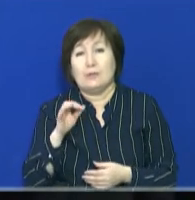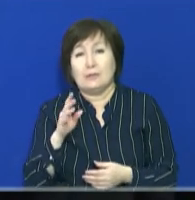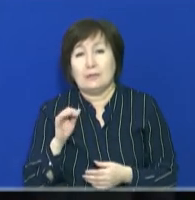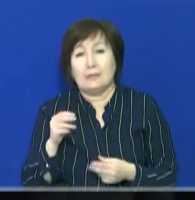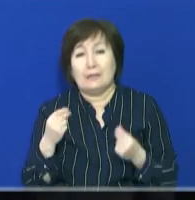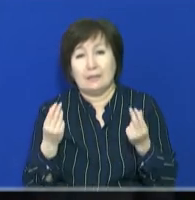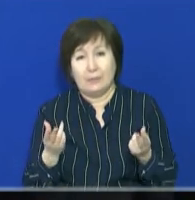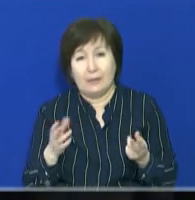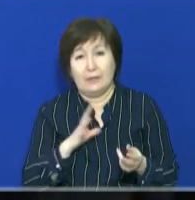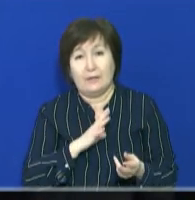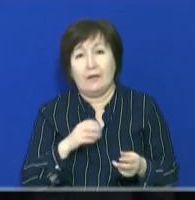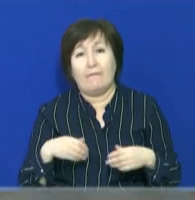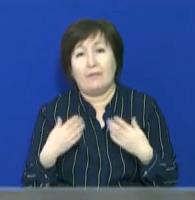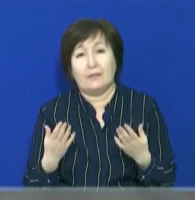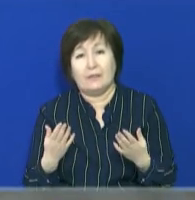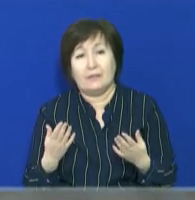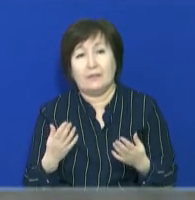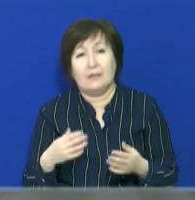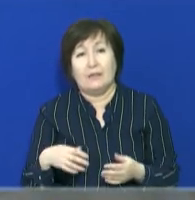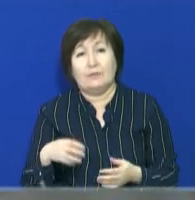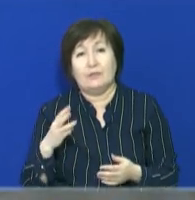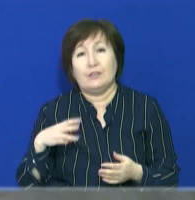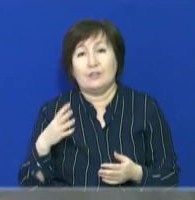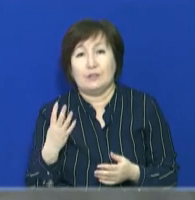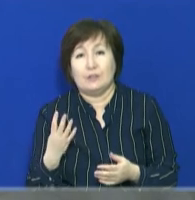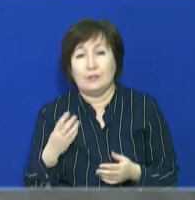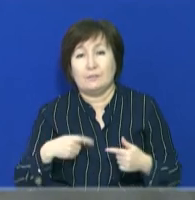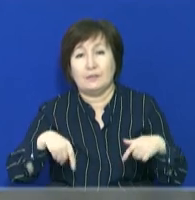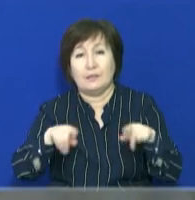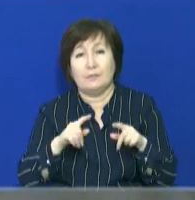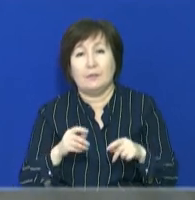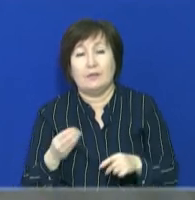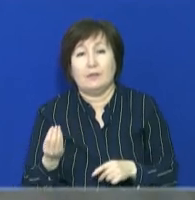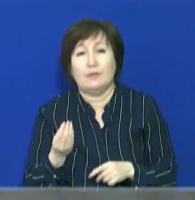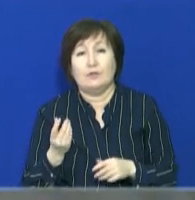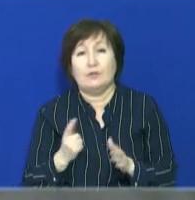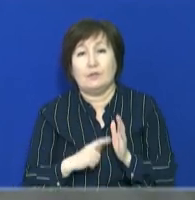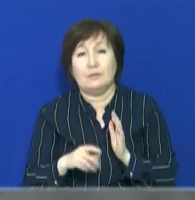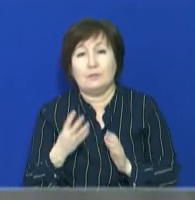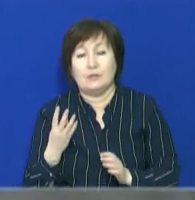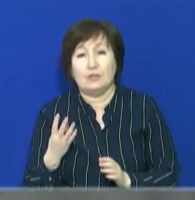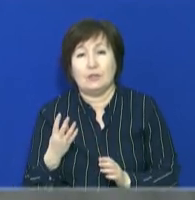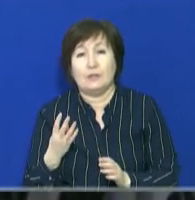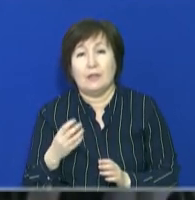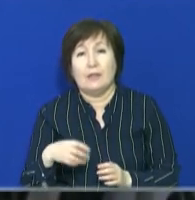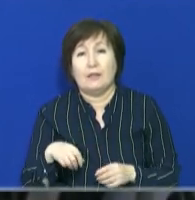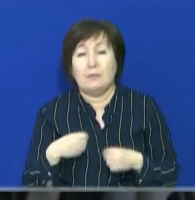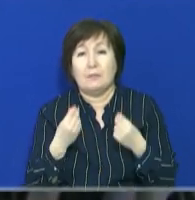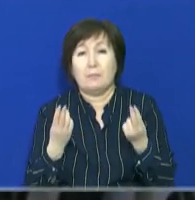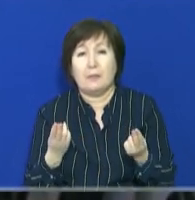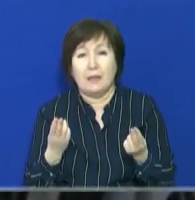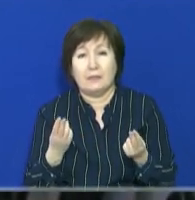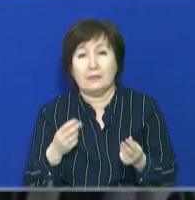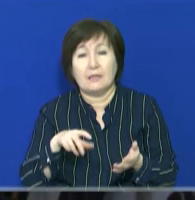қатар мамандыққа сай жұмыс орнымен қамтамасыз ету мәселесі қарастырылып, пәтер жалдау және коммуналдық қызмет ақысын өтеу шығыны